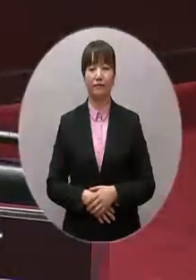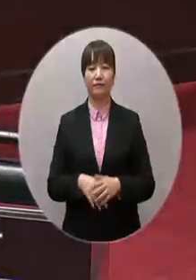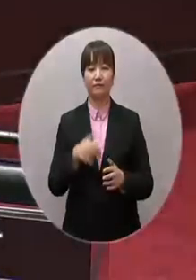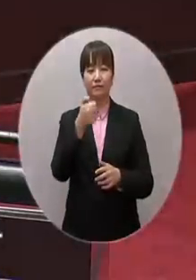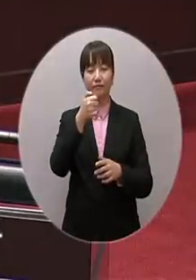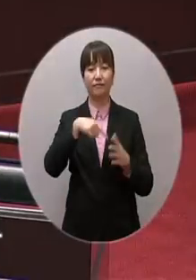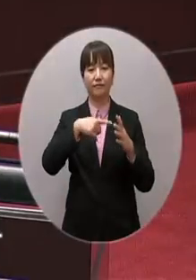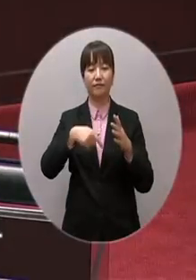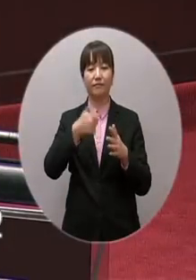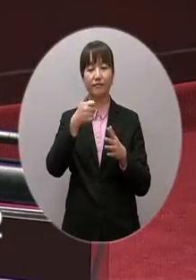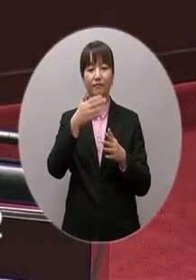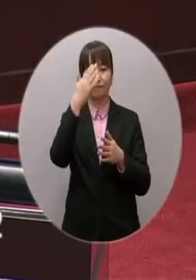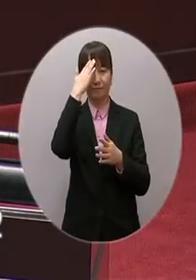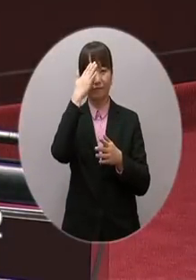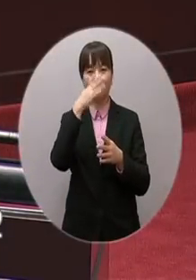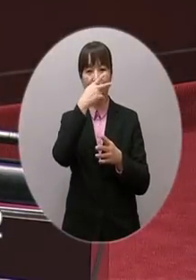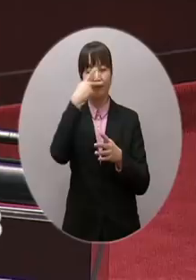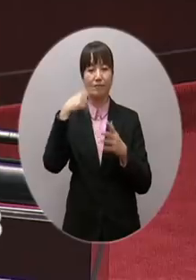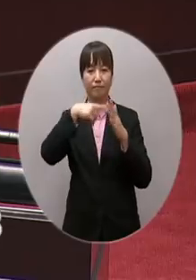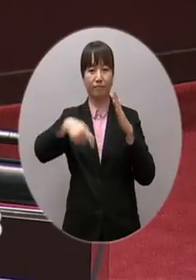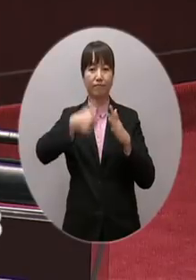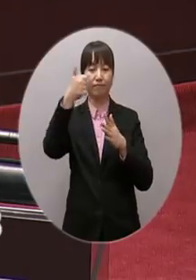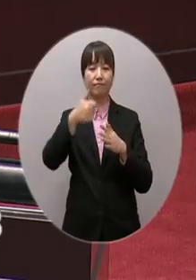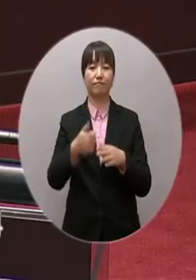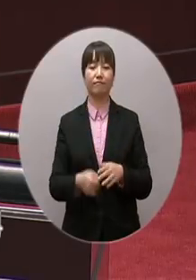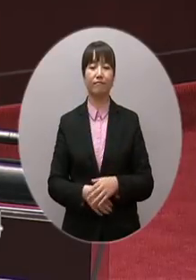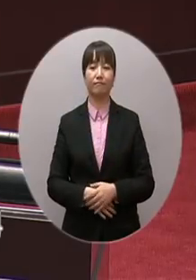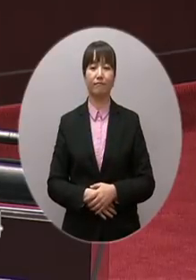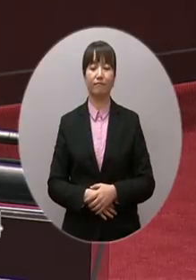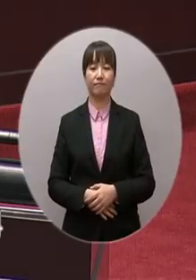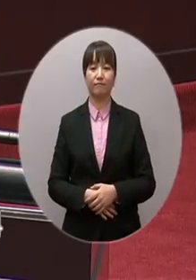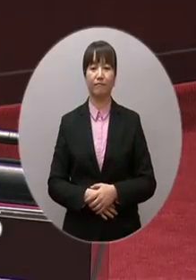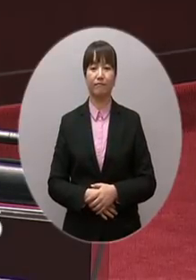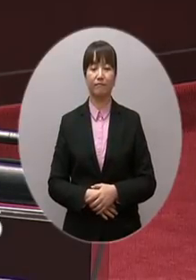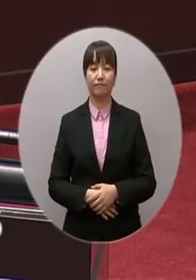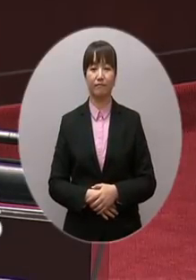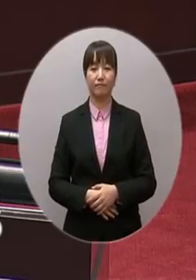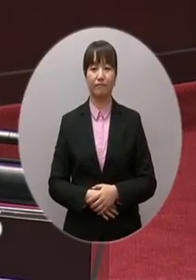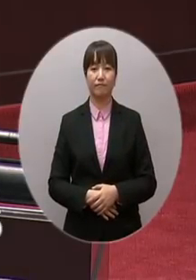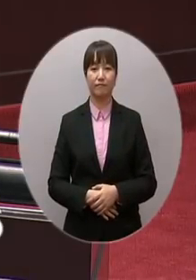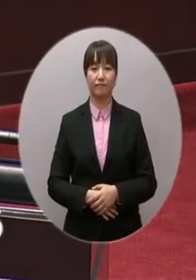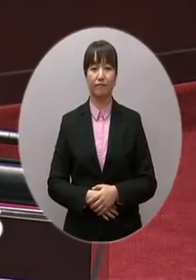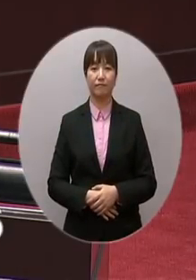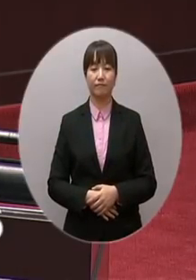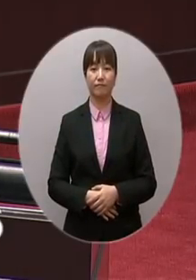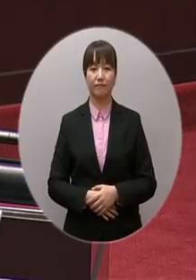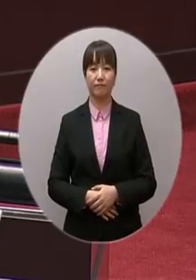谢谢院长，麻烦有请赖院长。 请赖院长。